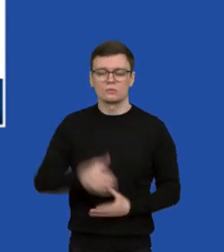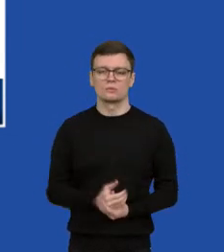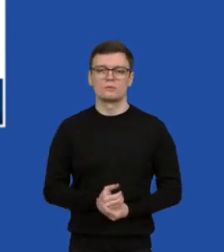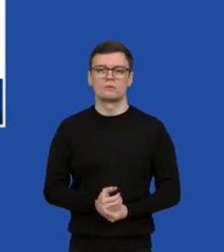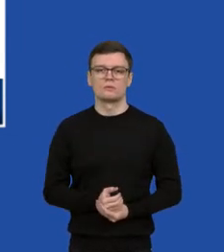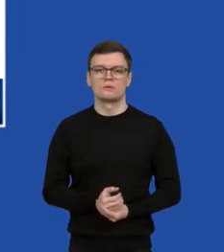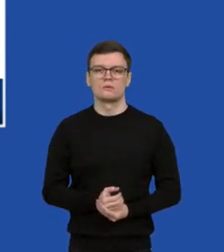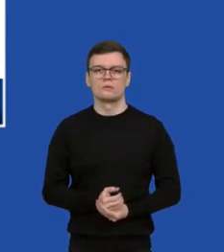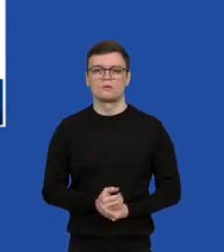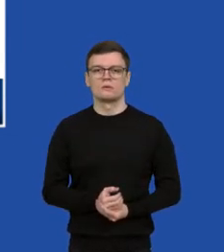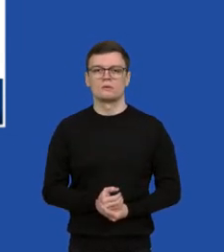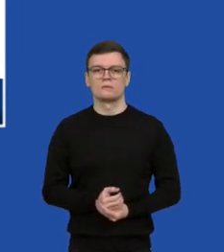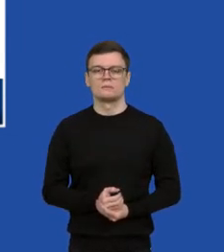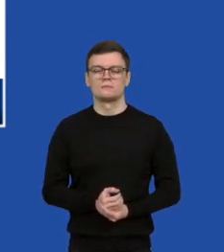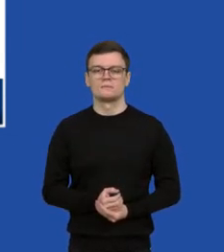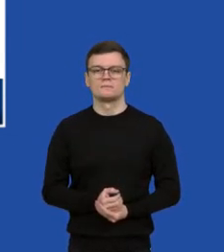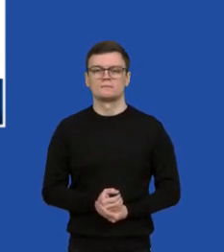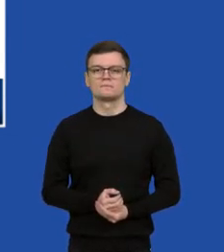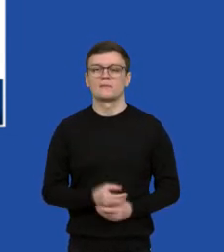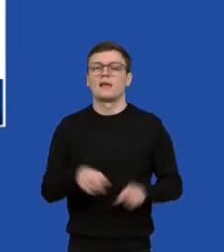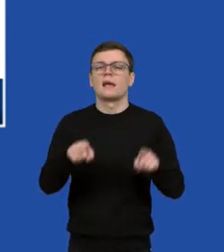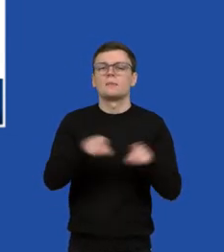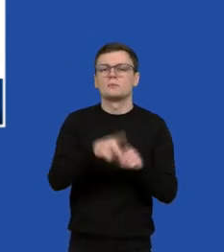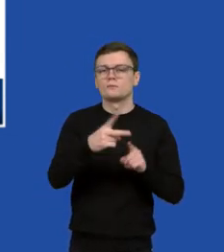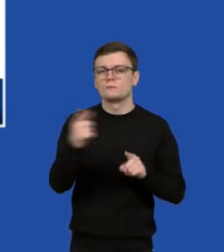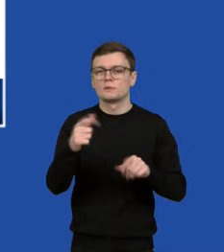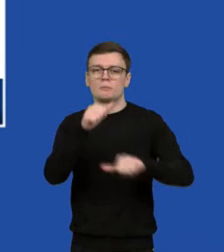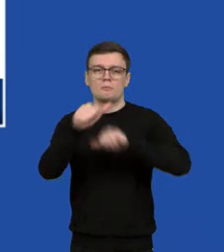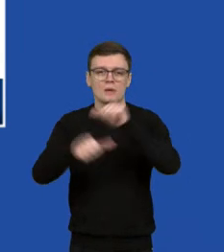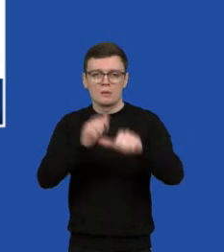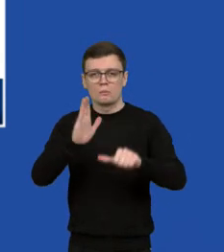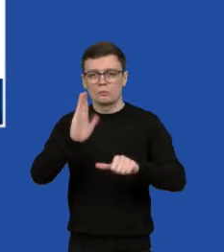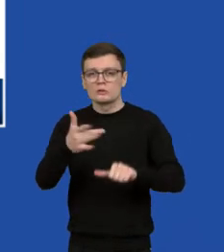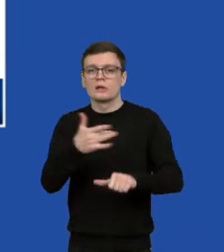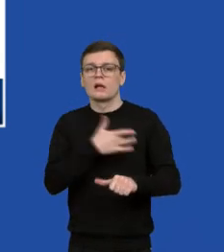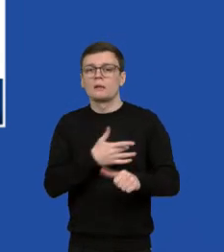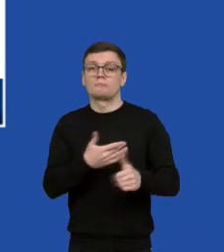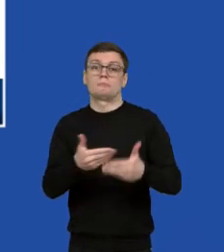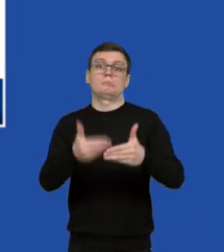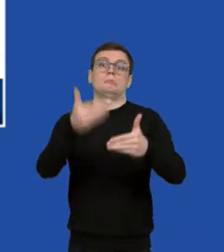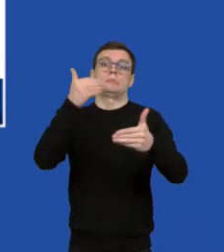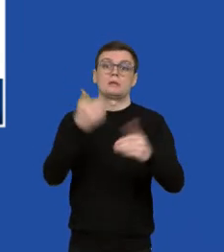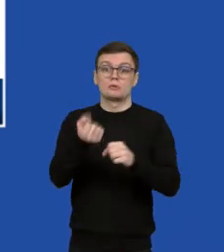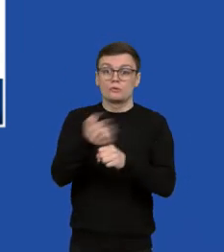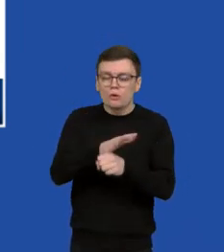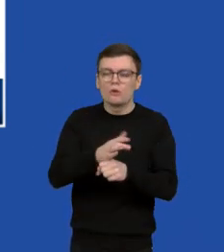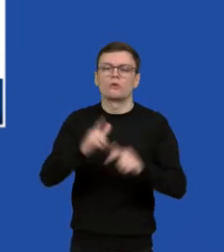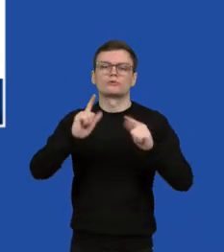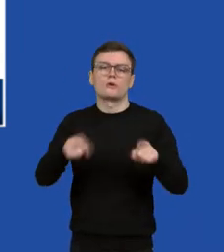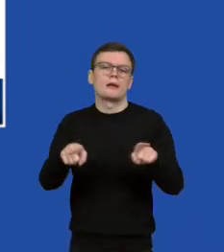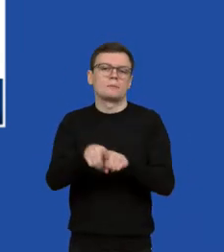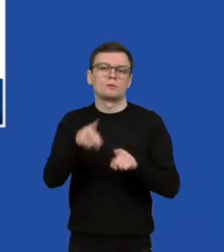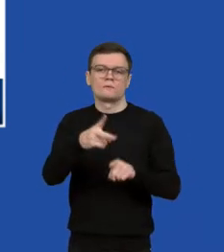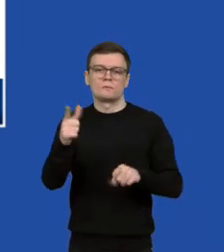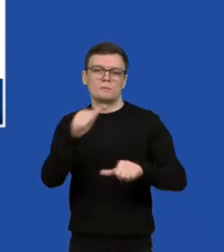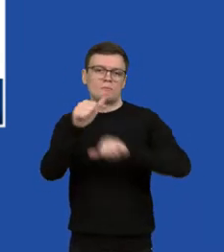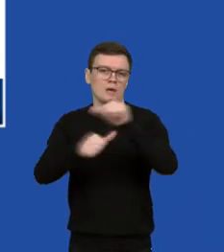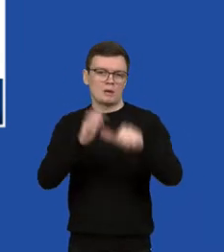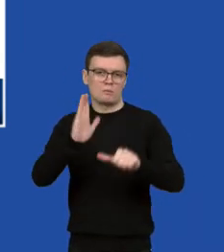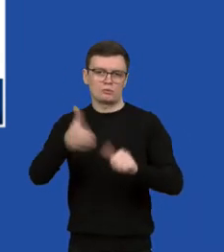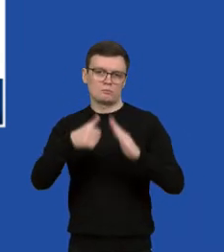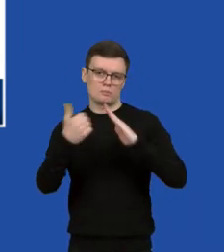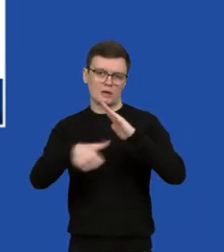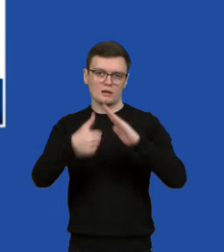artimas 21 metams, kaip prieš karą prognozavom, kad jis jau turėtų grįžti į prieš pandeminį lygį. Taip pat yra numatomas aukštas